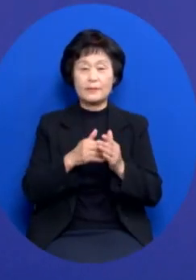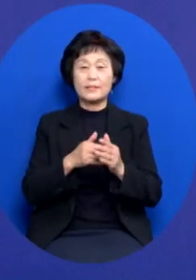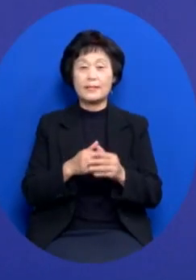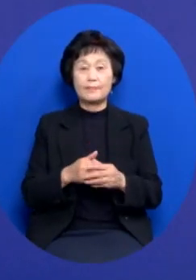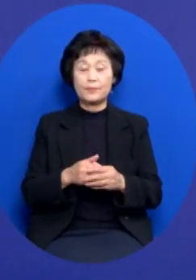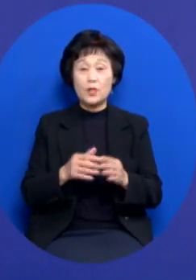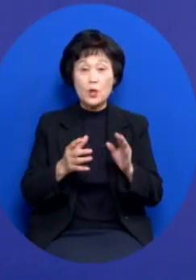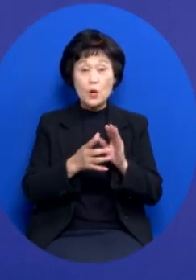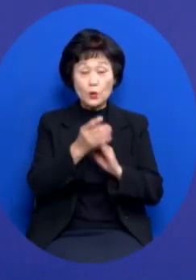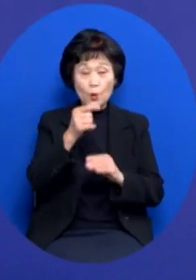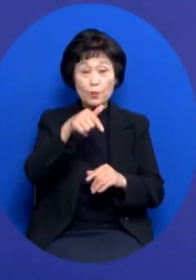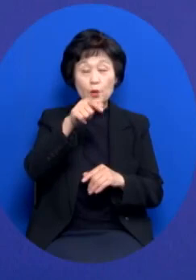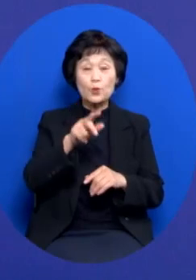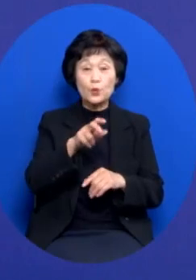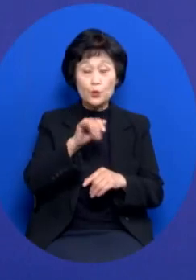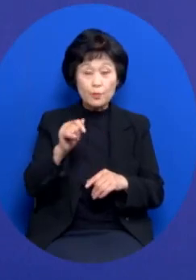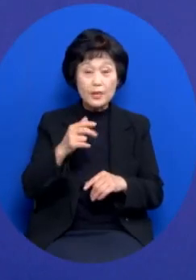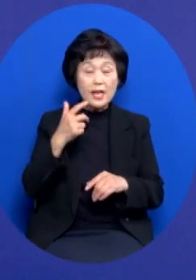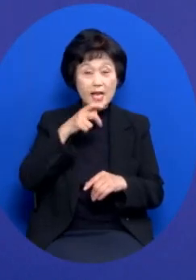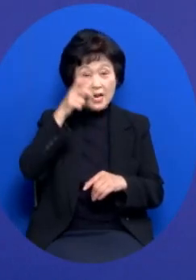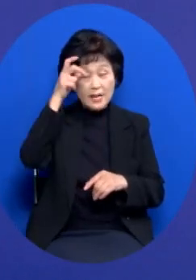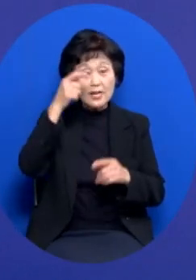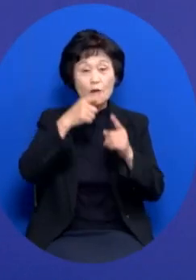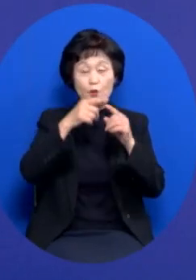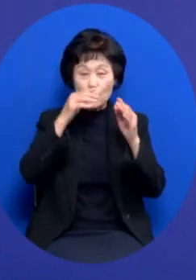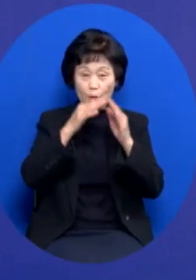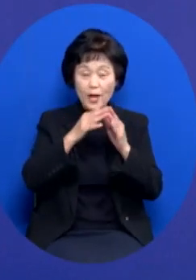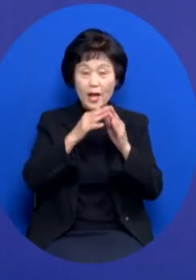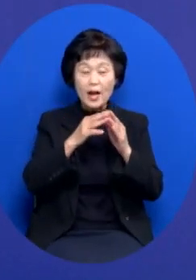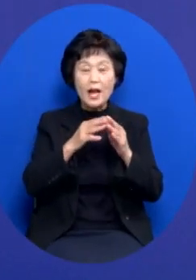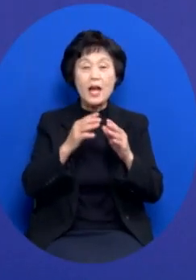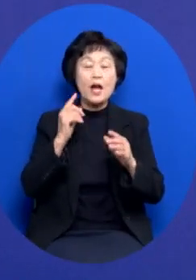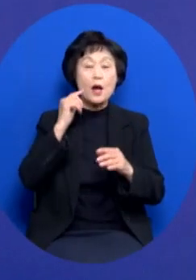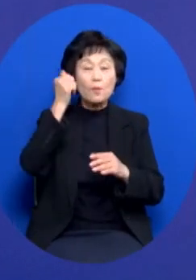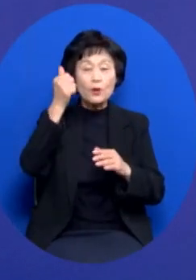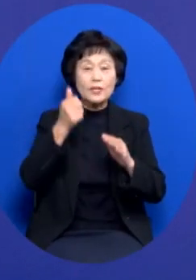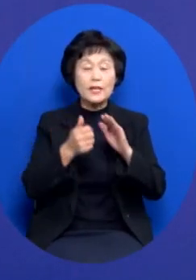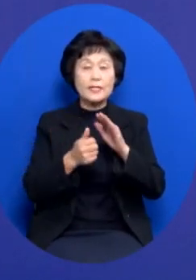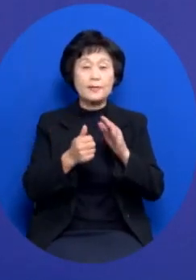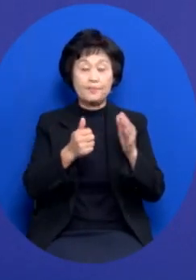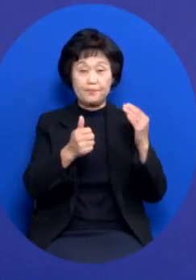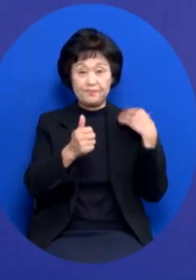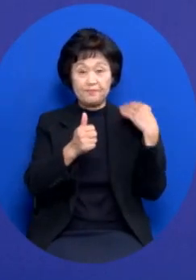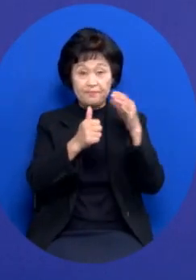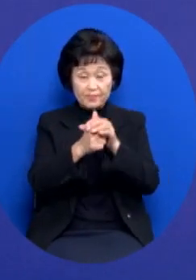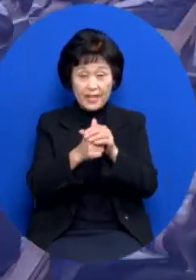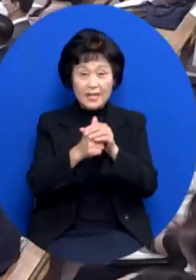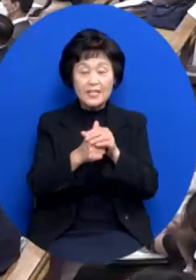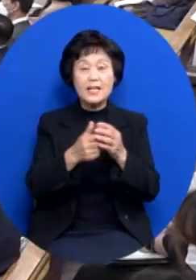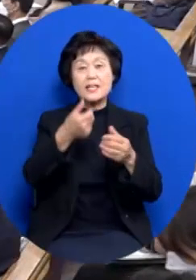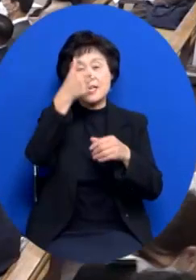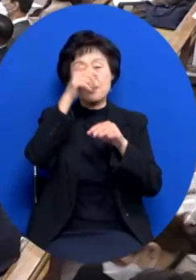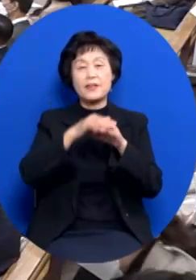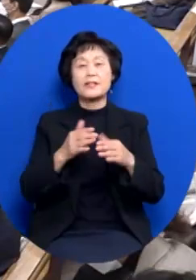예장 통합 구미 영락교회가 조윤호 담임 목사 위임 예배와 임직 예식을 가졌습니다.